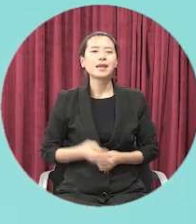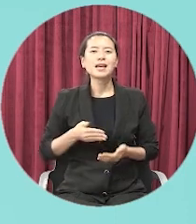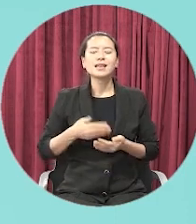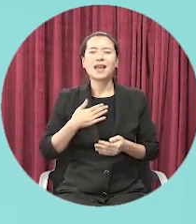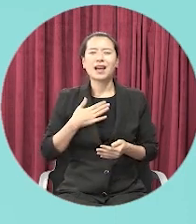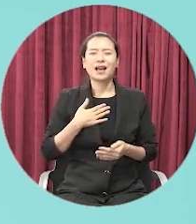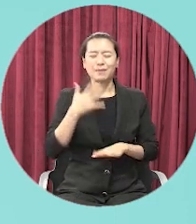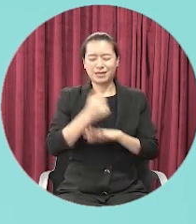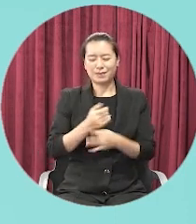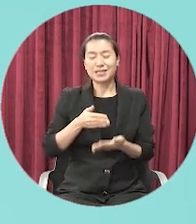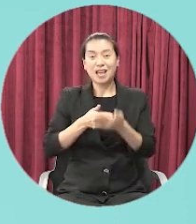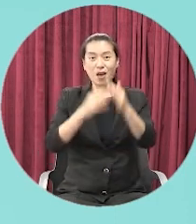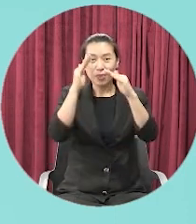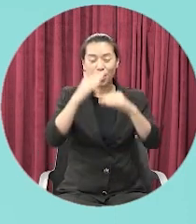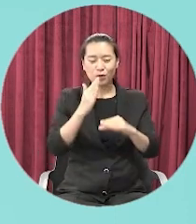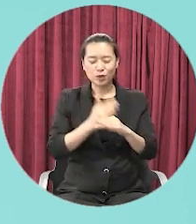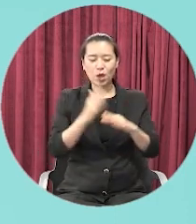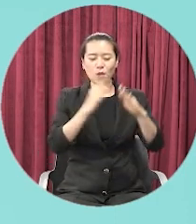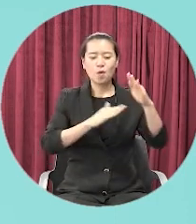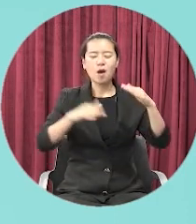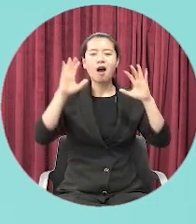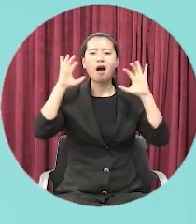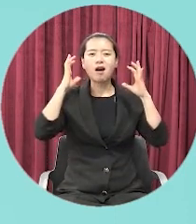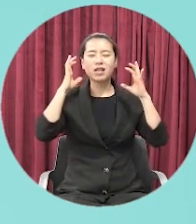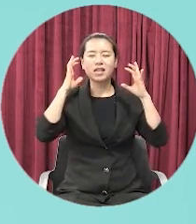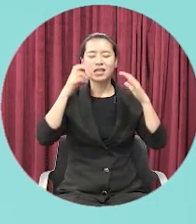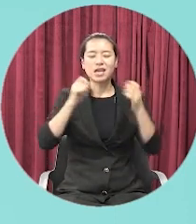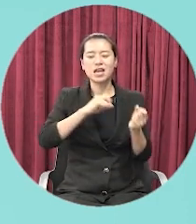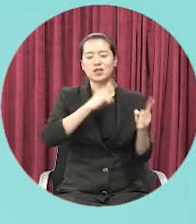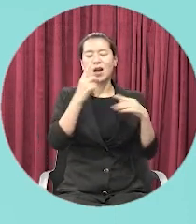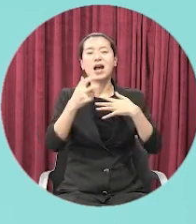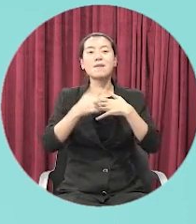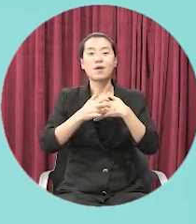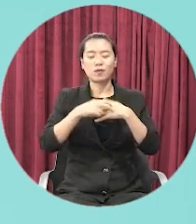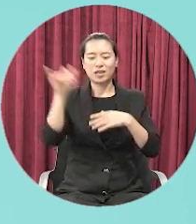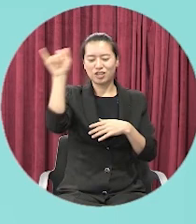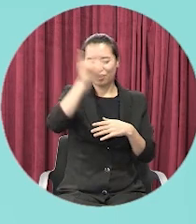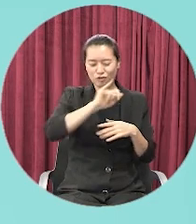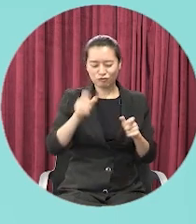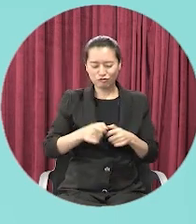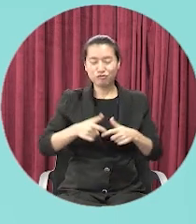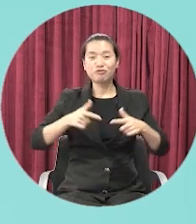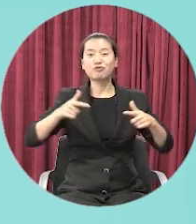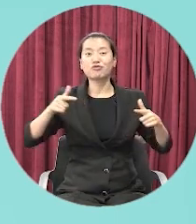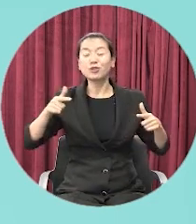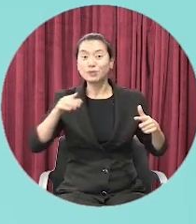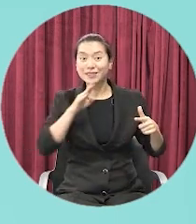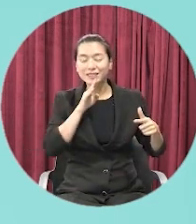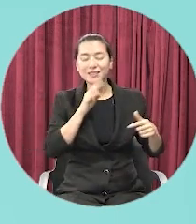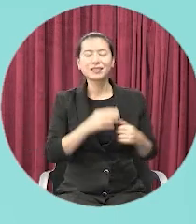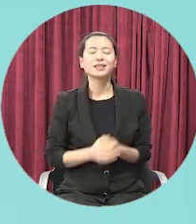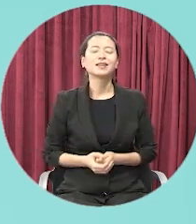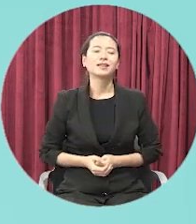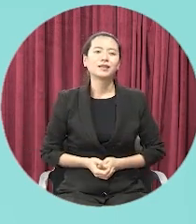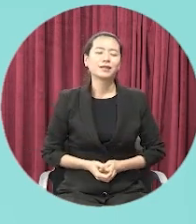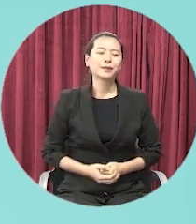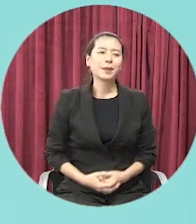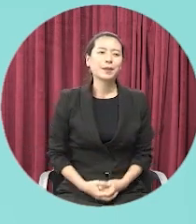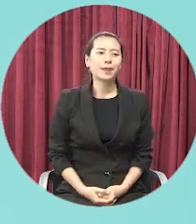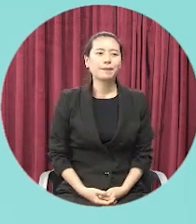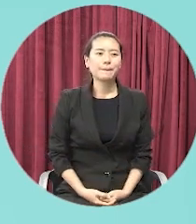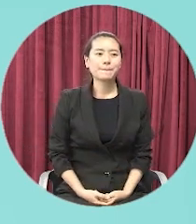중에서 현재 지금 공고 어린이 잘 병원이 전국으로 지금 진행이 되고 있는데 이게 사실 어